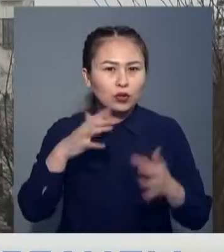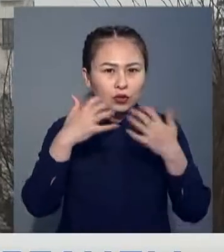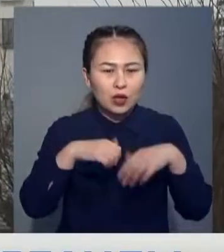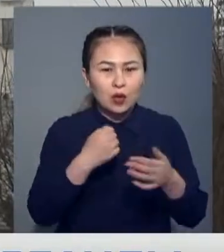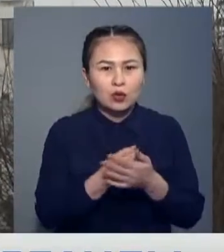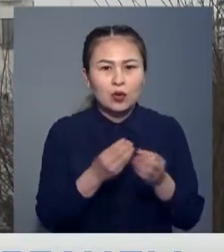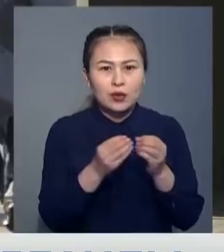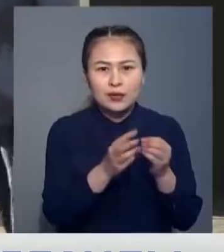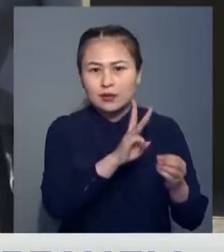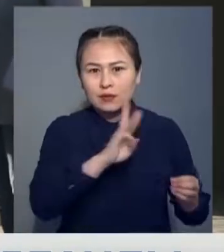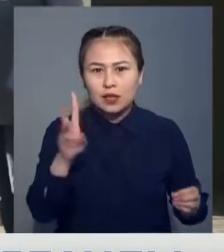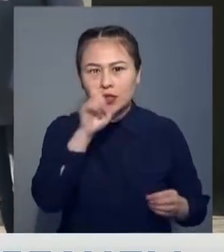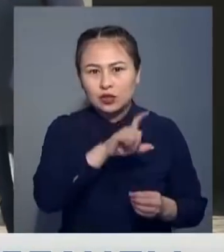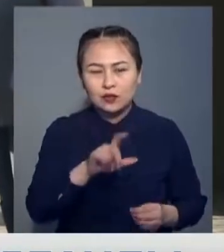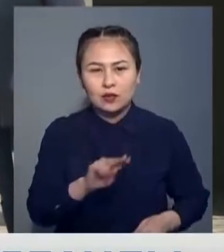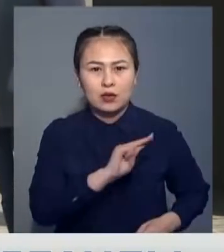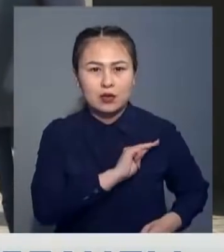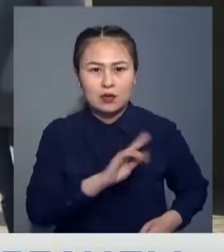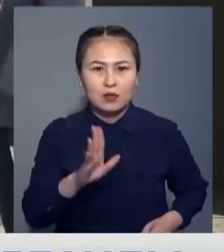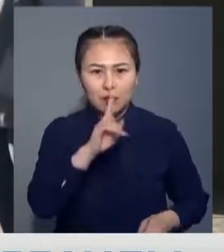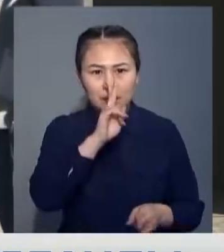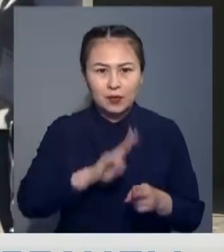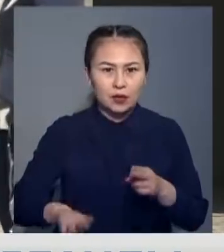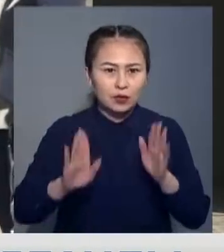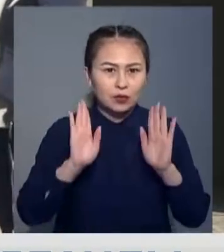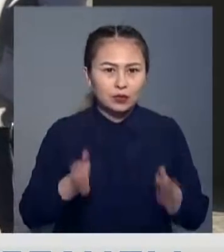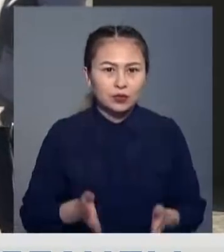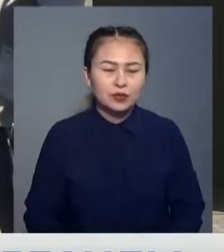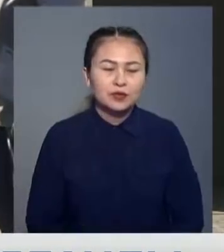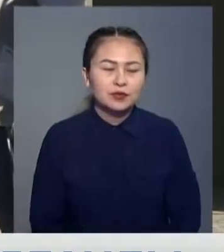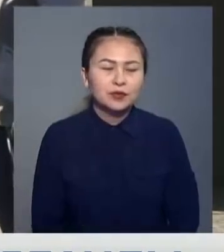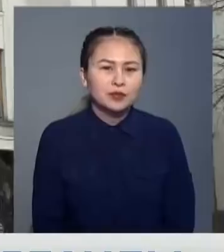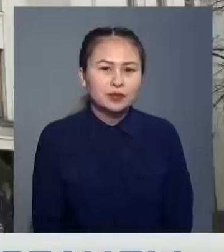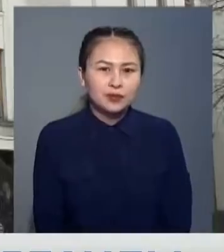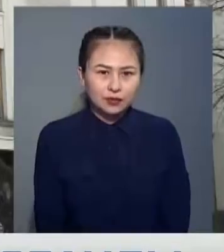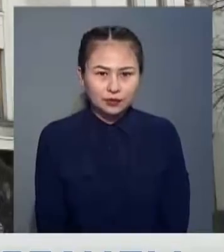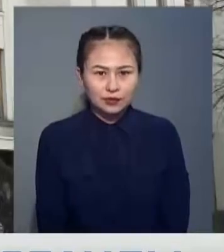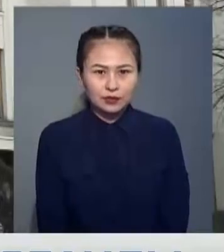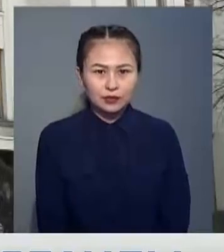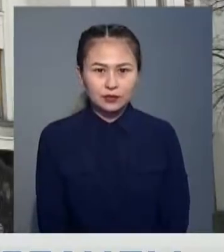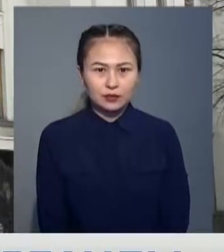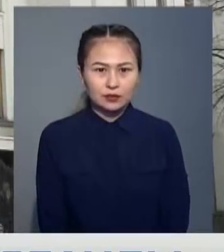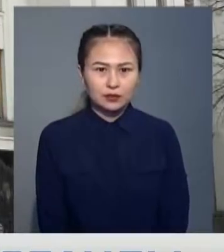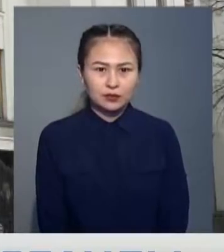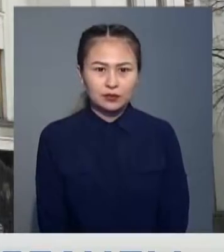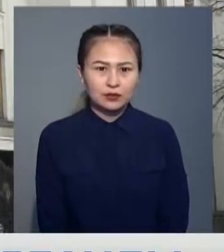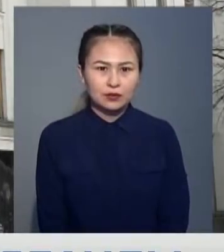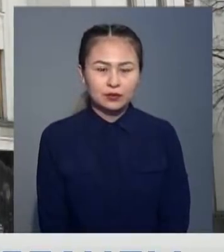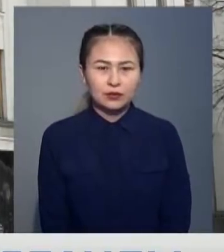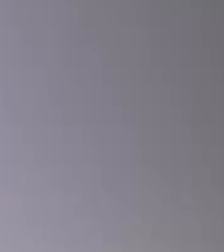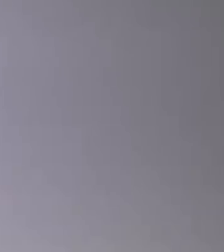миллионға жуық адам жұмыссыз қалады деп болжайды сарапшылар. Аида Қыдырбай, Петр Бареко, Хабар 24, Украинадан.